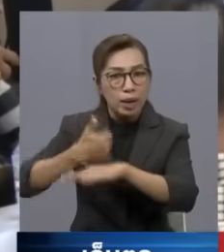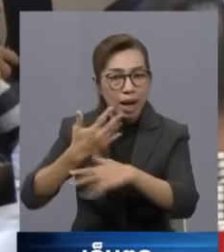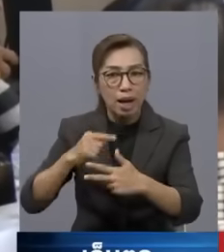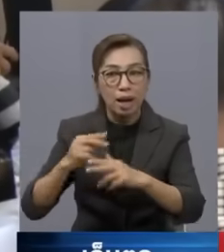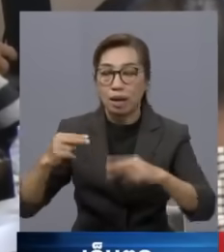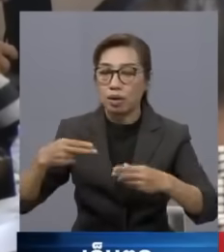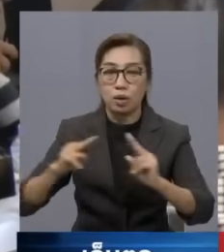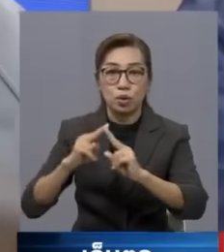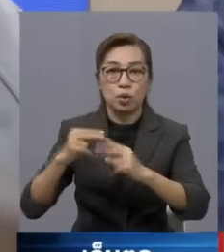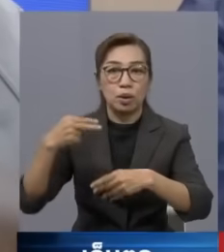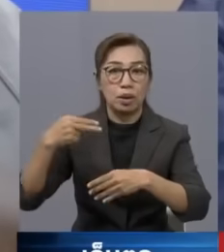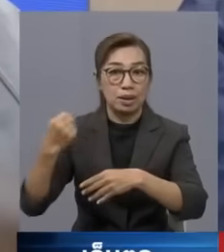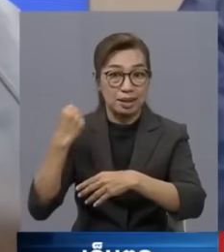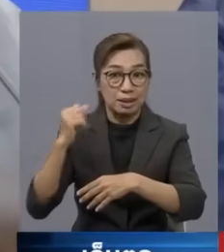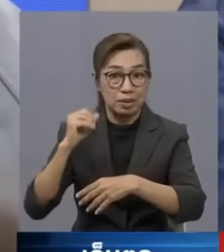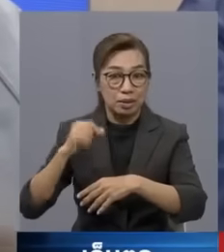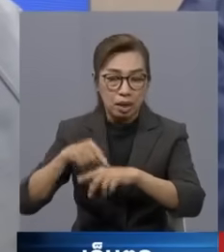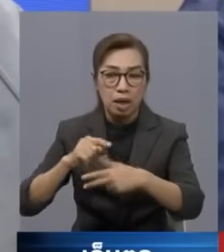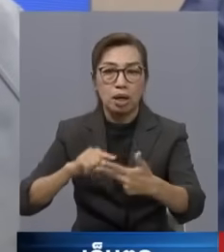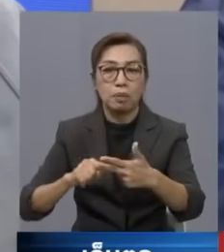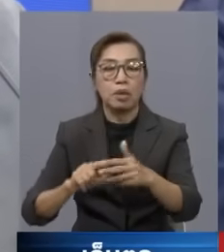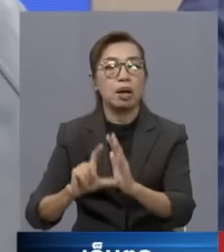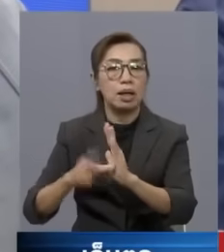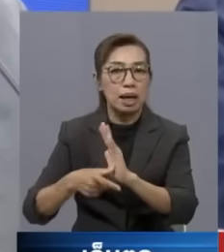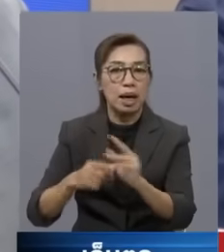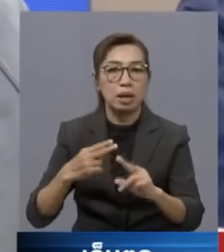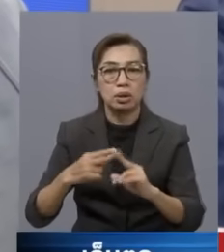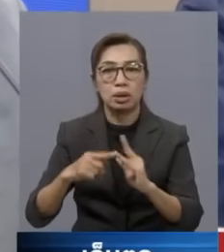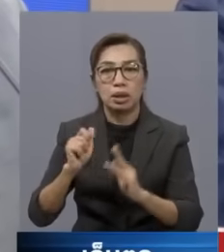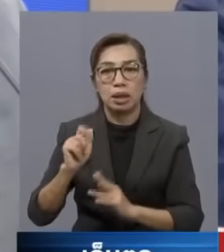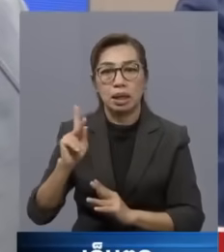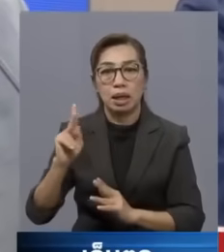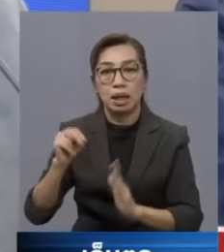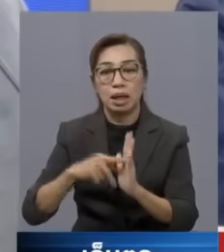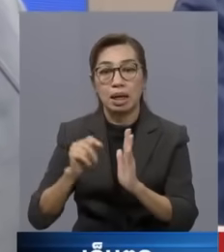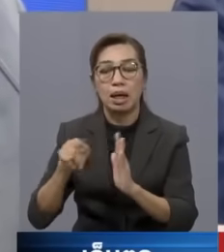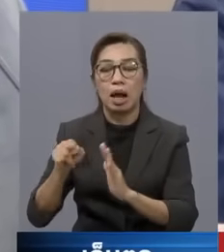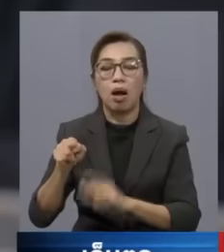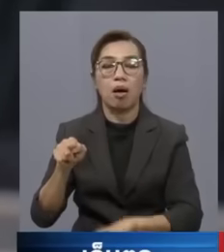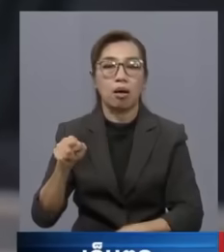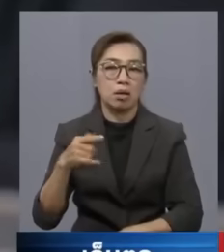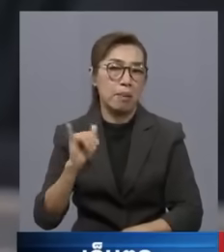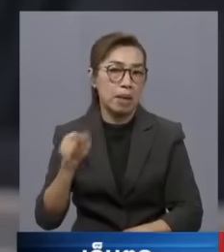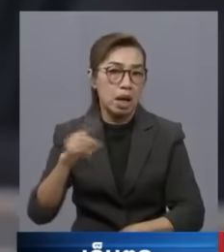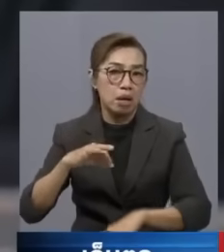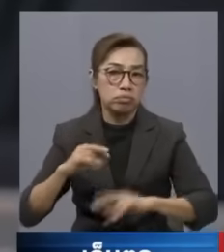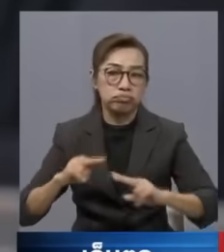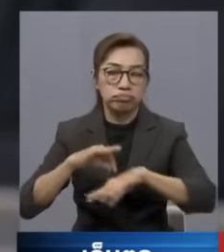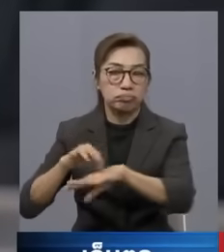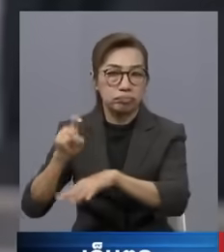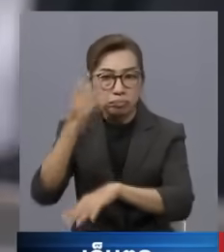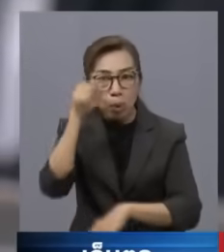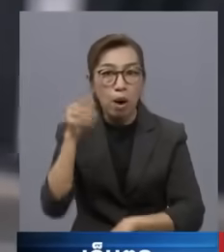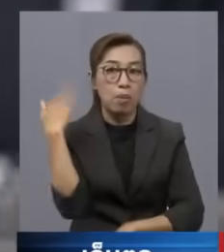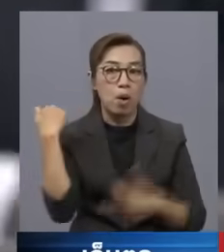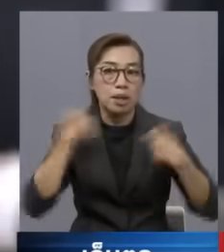ก็นัดพร้อมพันธุ์แต่ในรายของคุณเอกนัันเนี่ยอาจจะพลาดโอกาสนะครับเนื่องจากมันมีเรื่องกปปสไงที่เราบอกว่าเป็นเงื่อนไขของนายใหญ่อยู่